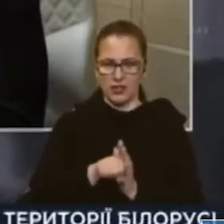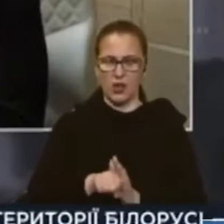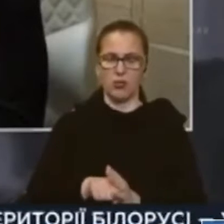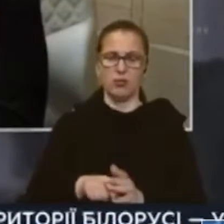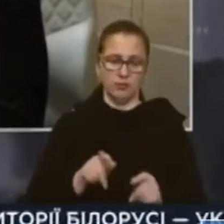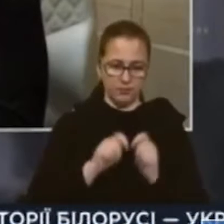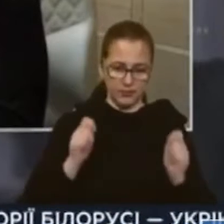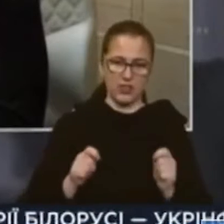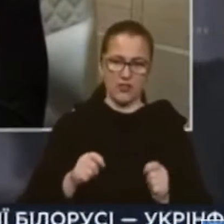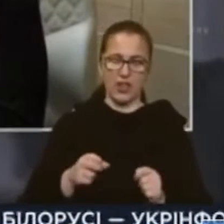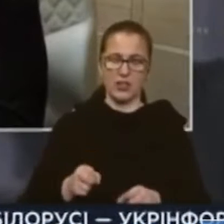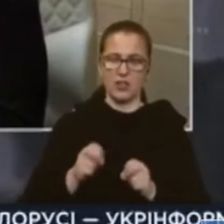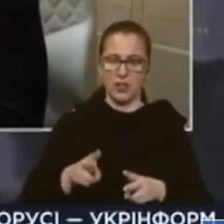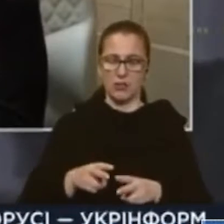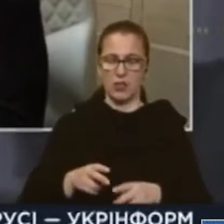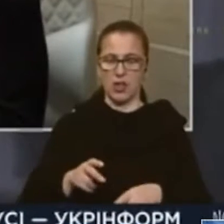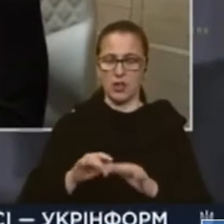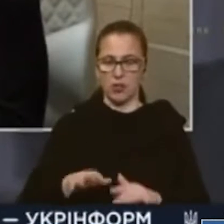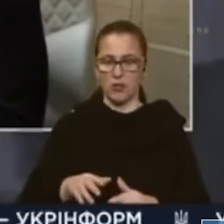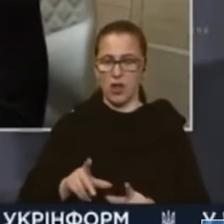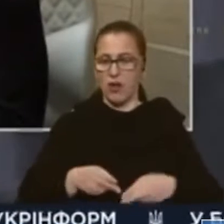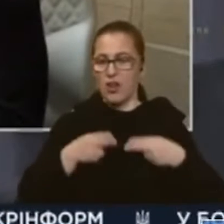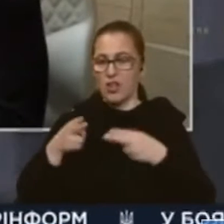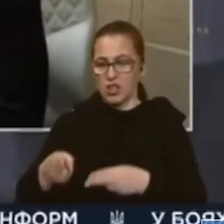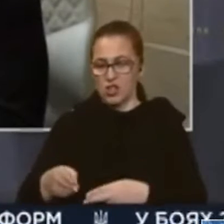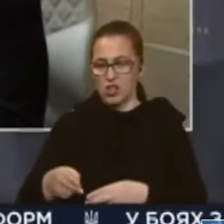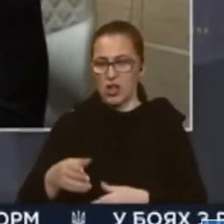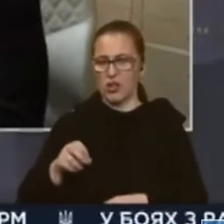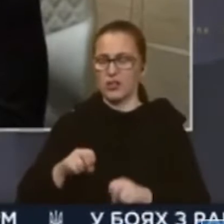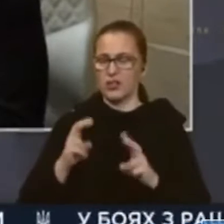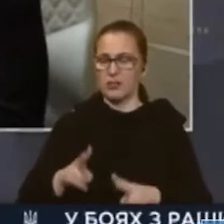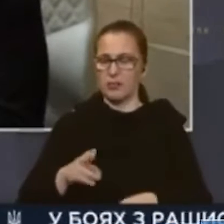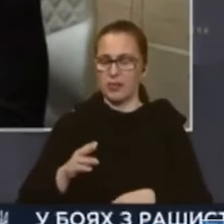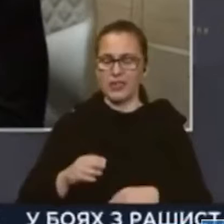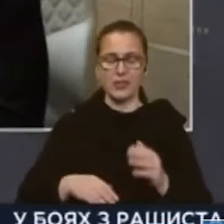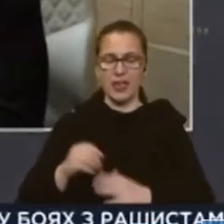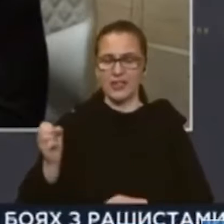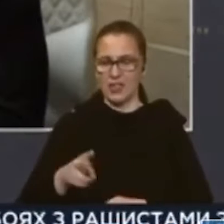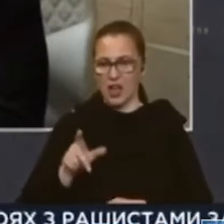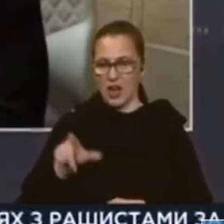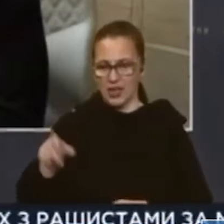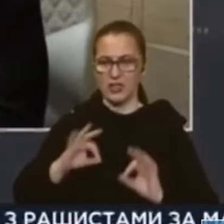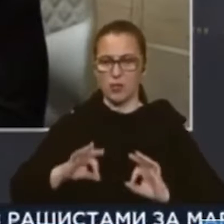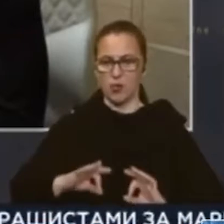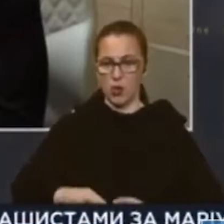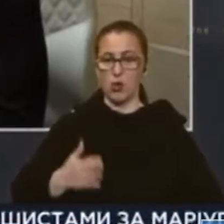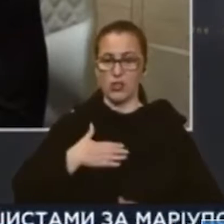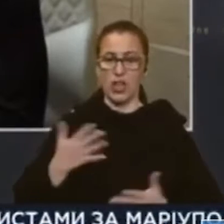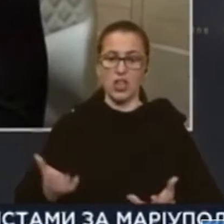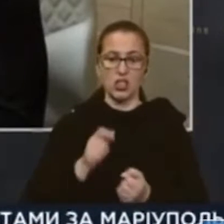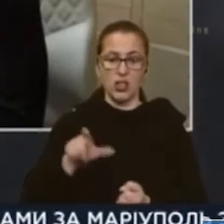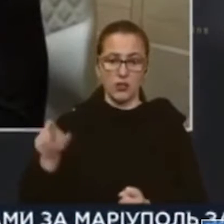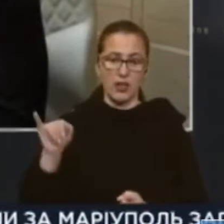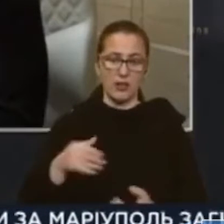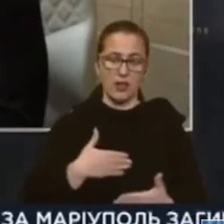заводиться кримінальне провадження. Виїжджають криміналісти, працюють слідчі, працюють прокурори, працюють наші рятувальники